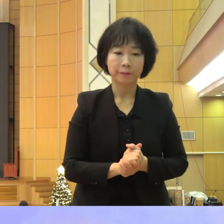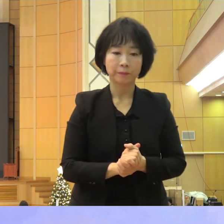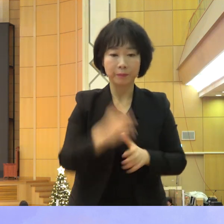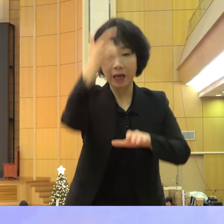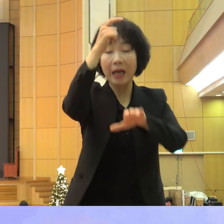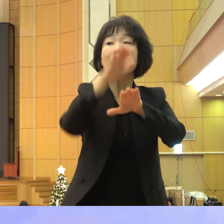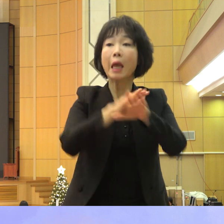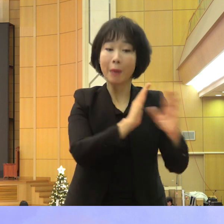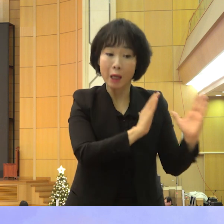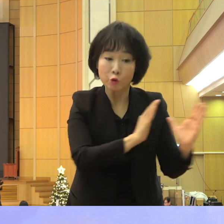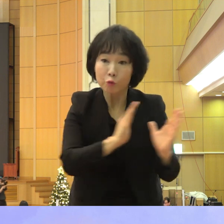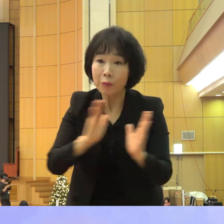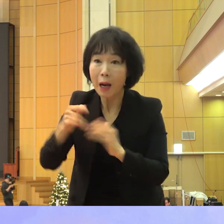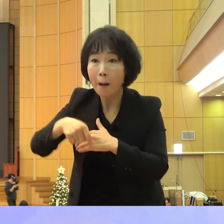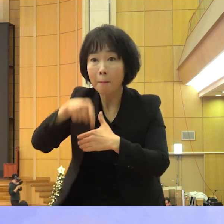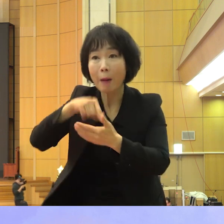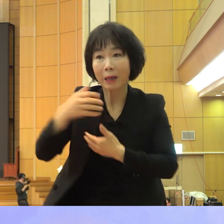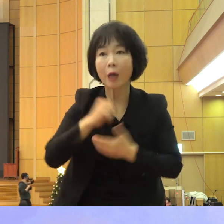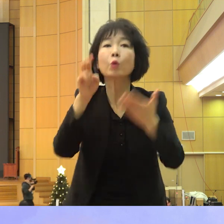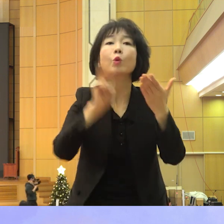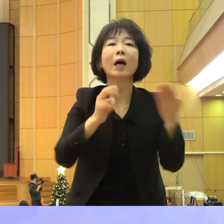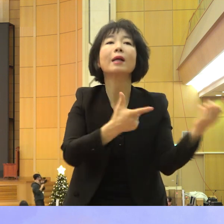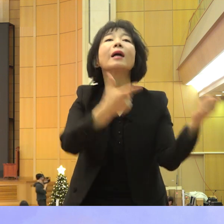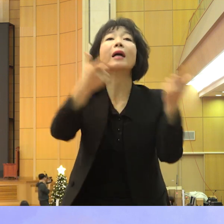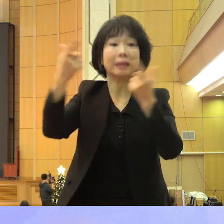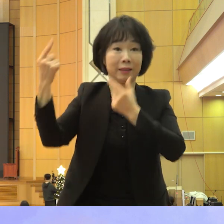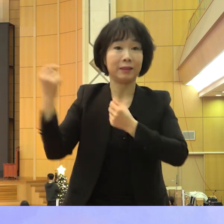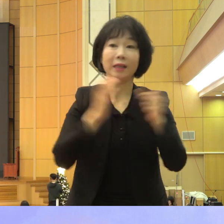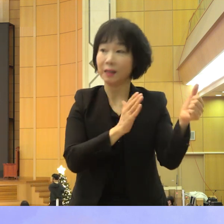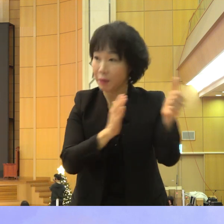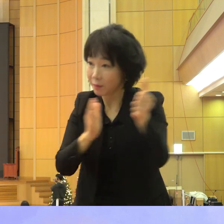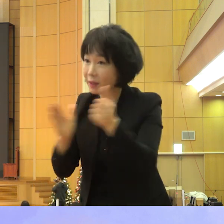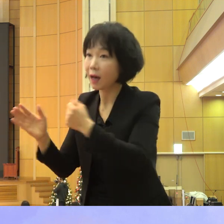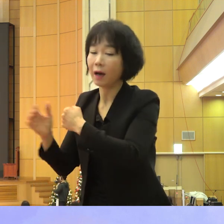예배를 준비하는 마음으로 찬양하시겠습니다.